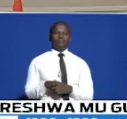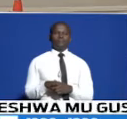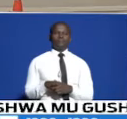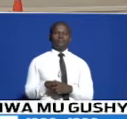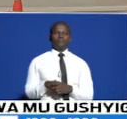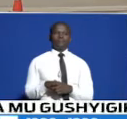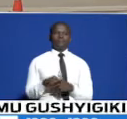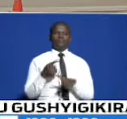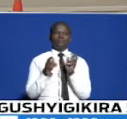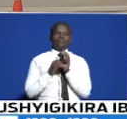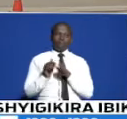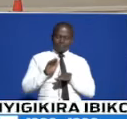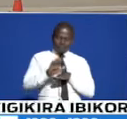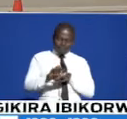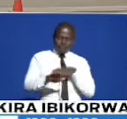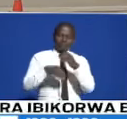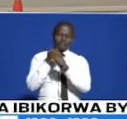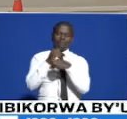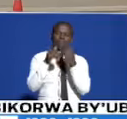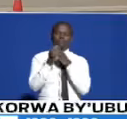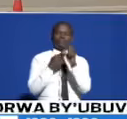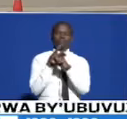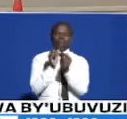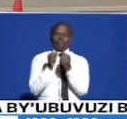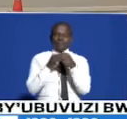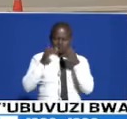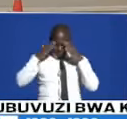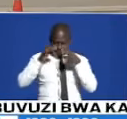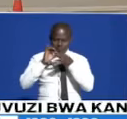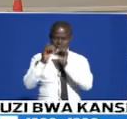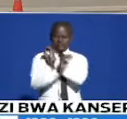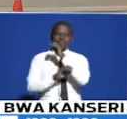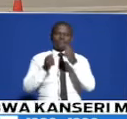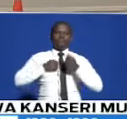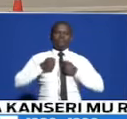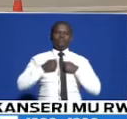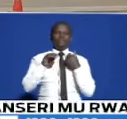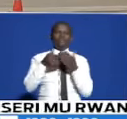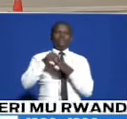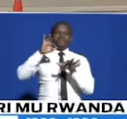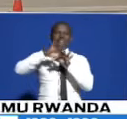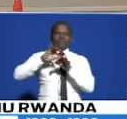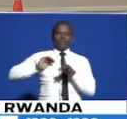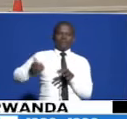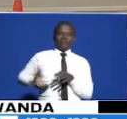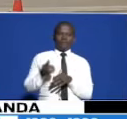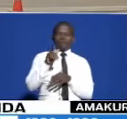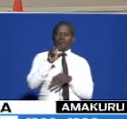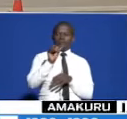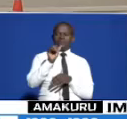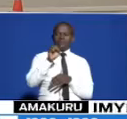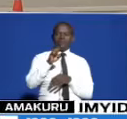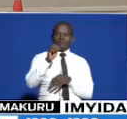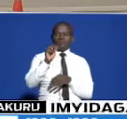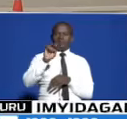Indi nkuru ikomeye yihariye umwaka wa 2018 ku bijyanye n'ububanyi n'amahanga bw'u Rwanda ni itorwa rya Madame Louise